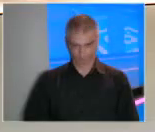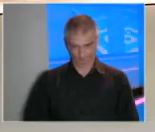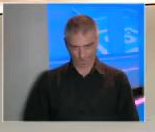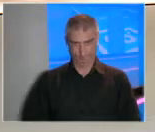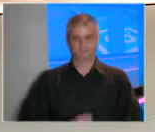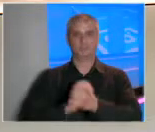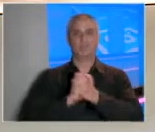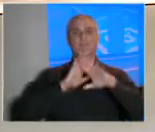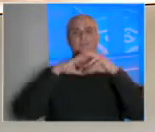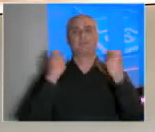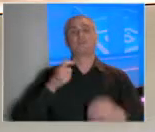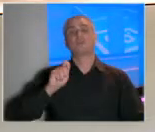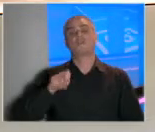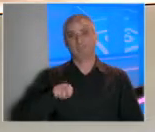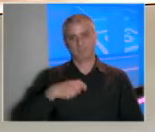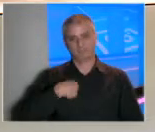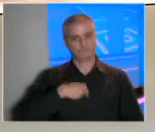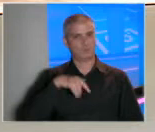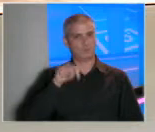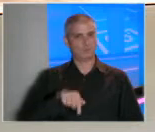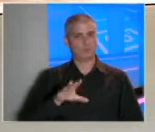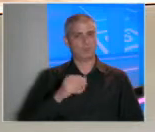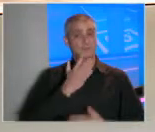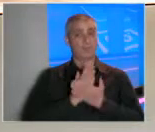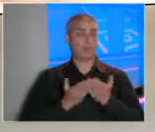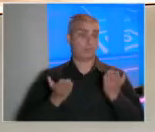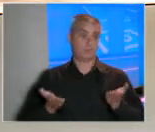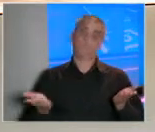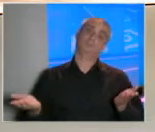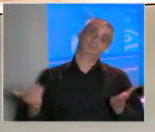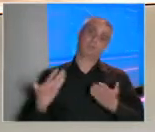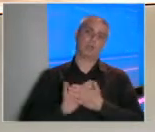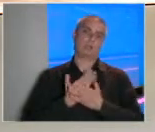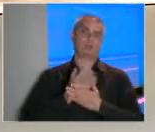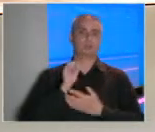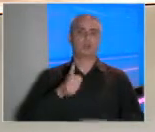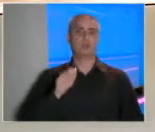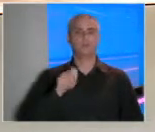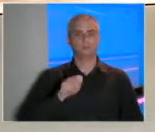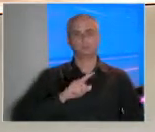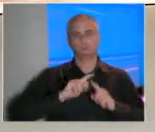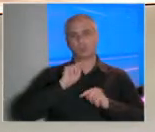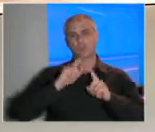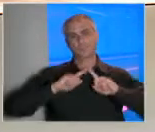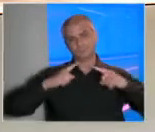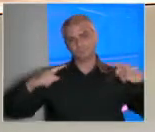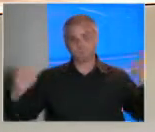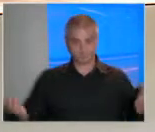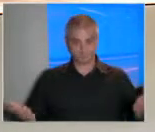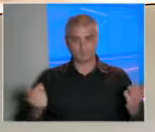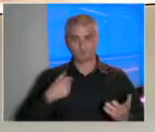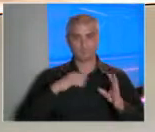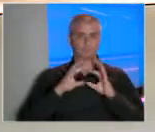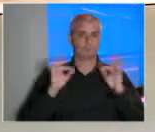לכם, אתם בערב טוב כנסת. אנחנו כאן עם החלק הזה, אתם יודעים, מהדורת החדשות של ערוץ כנסת. שלל נושאים על שולחננו.